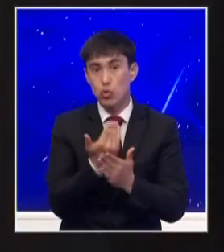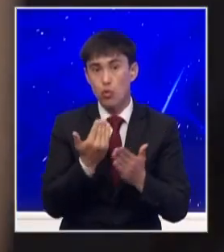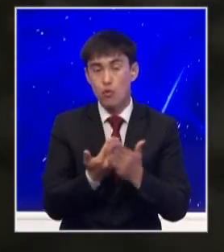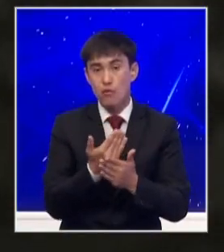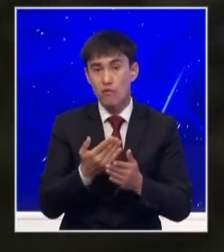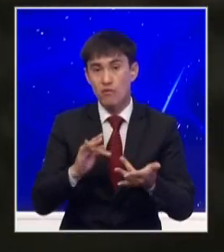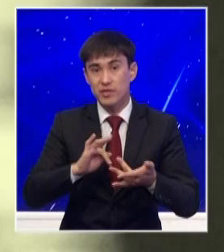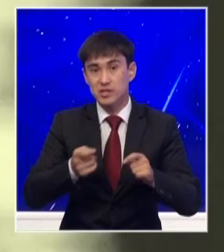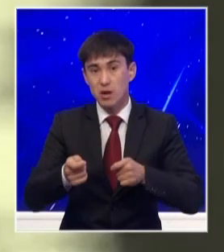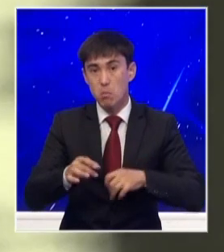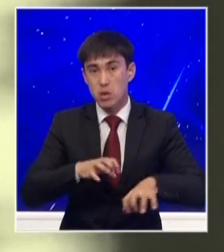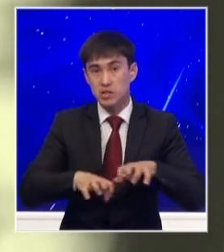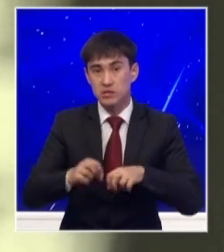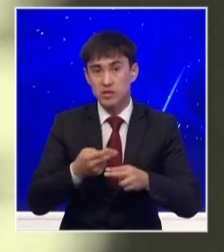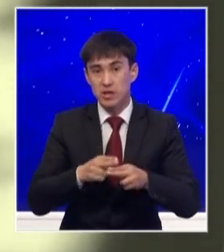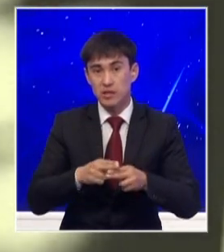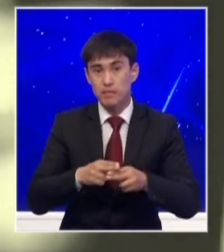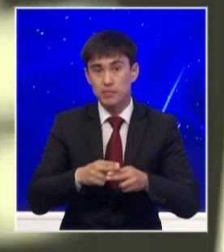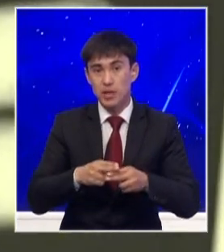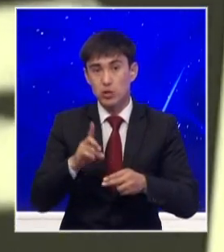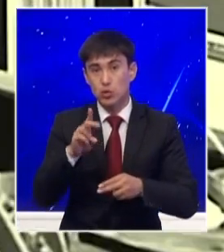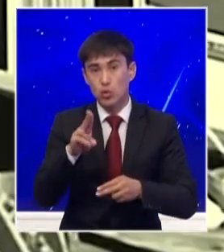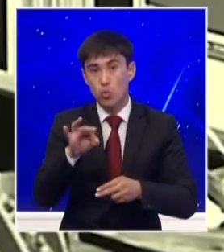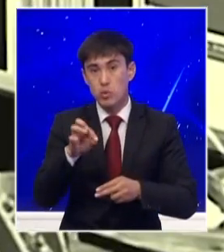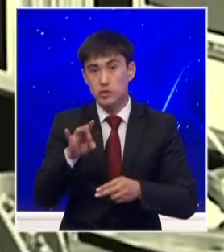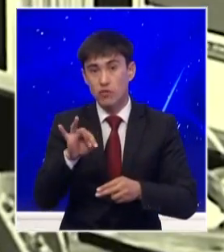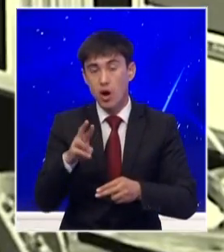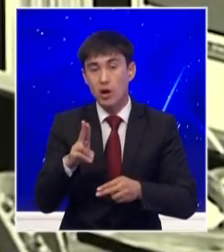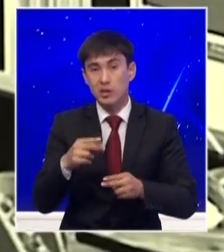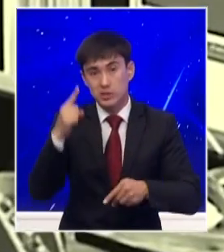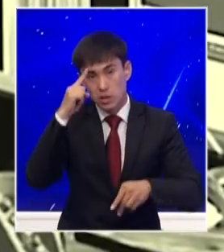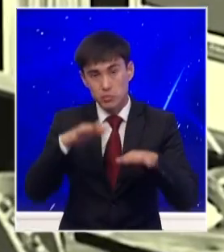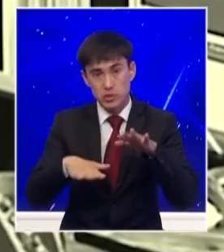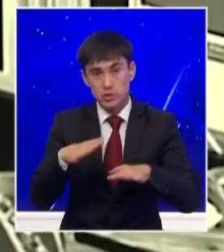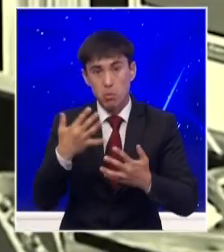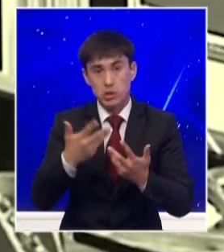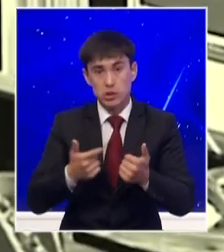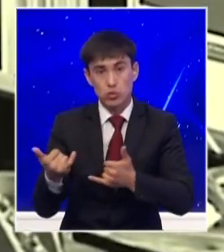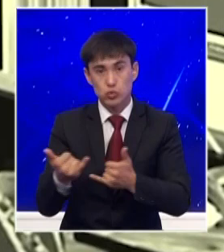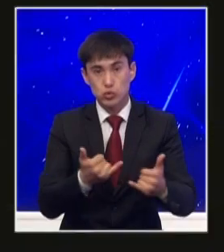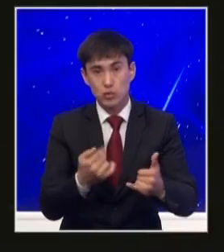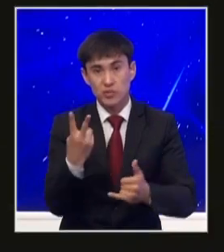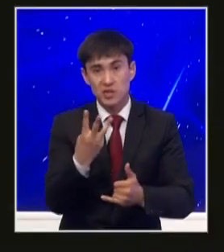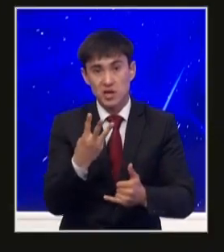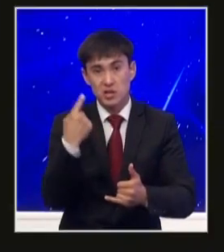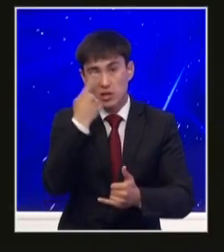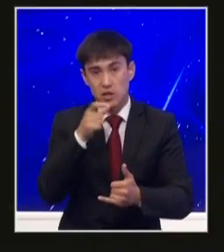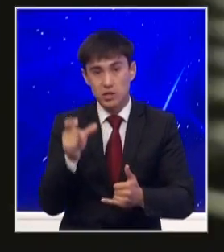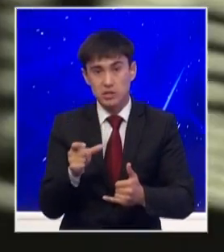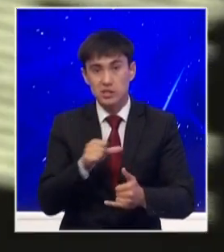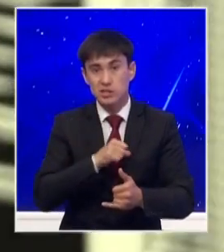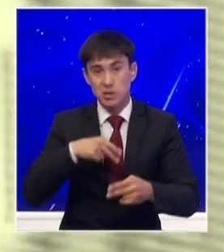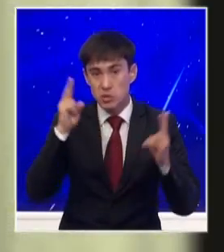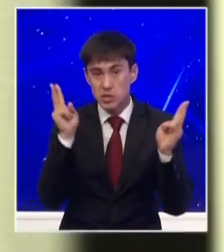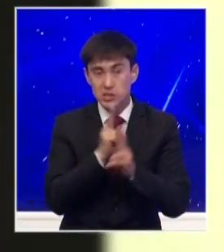вида дистанционного мошенничества – это дроперство. Когда в сомнительных посреднических услугах третьи лица, сами